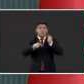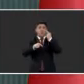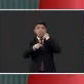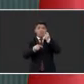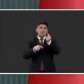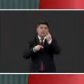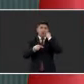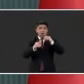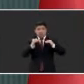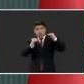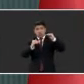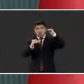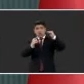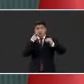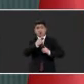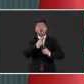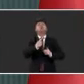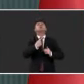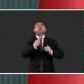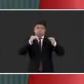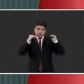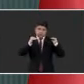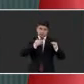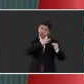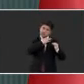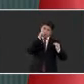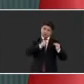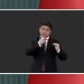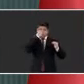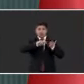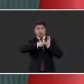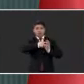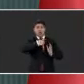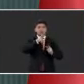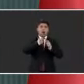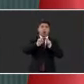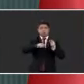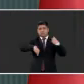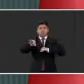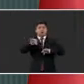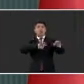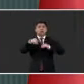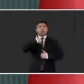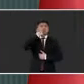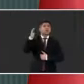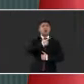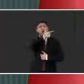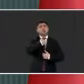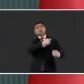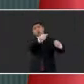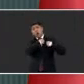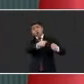oranlarda yükseltmekten ısrarla kaçınıyor, kendi ekonomi teorilerine, yıllarca bize yaptıkları